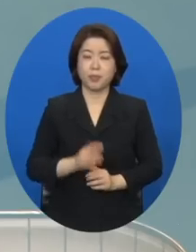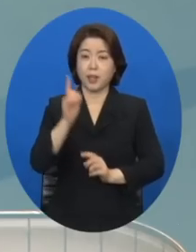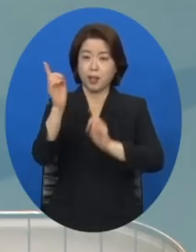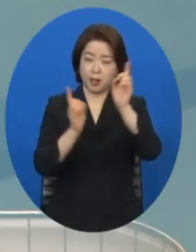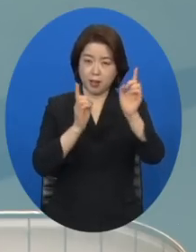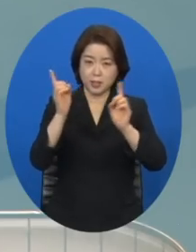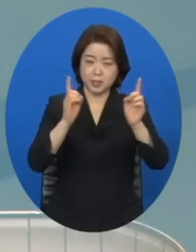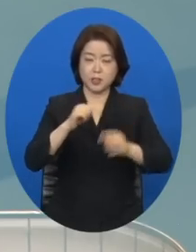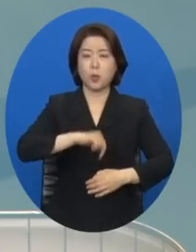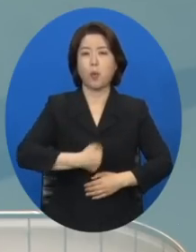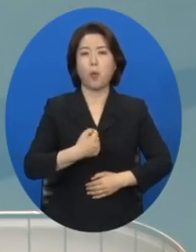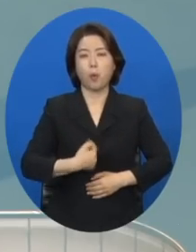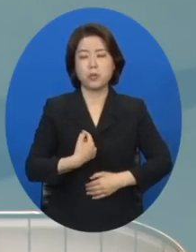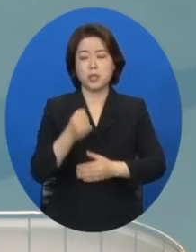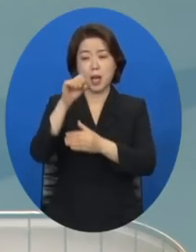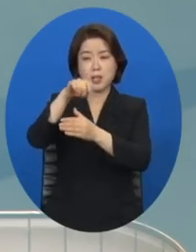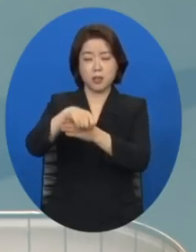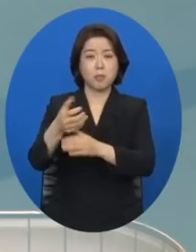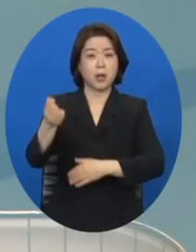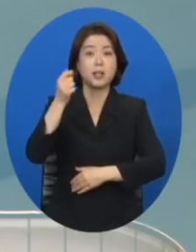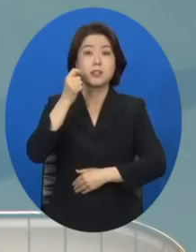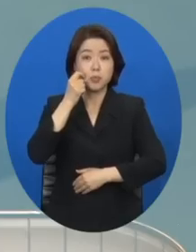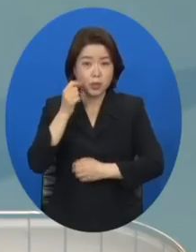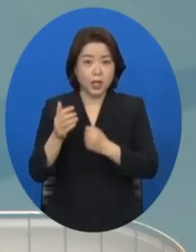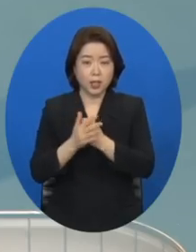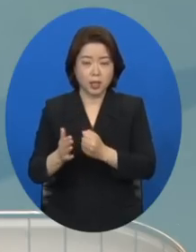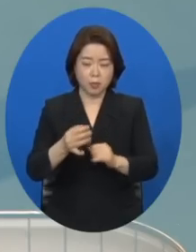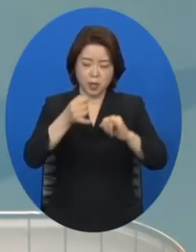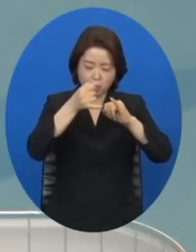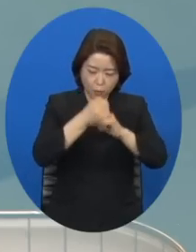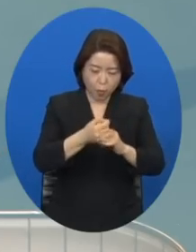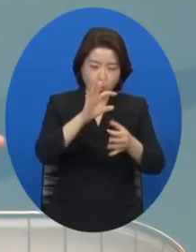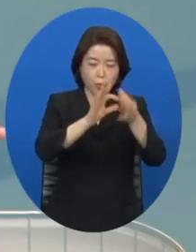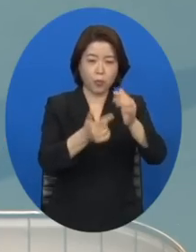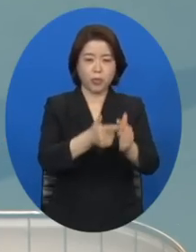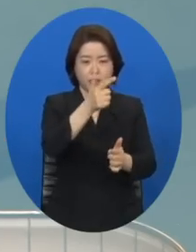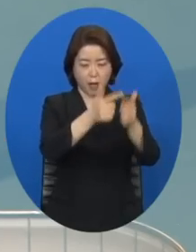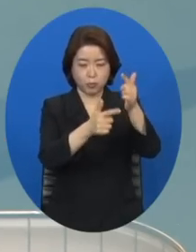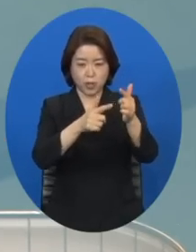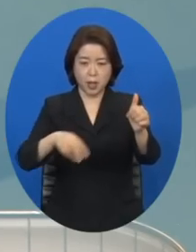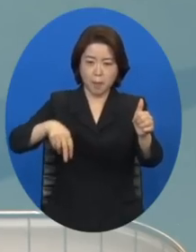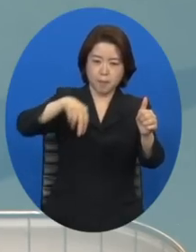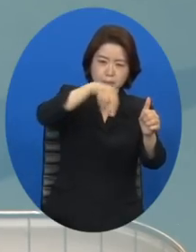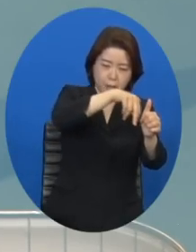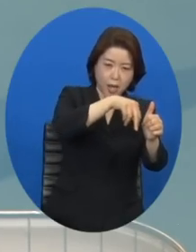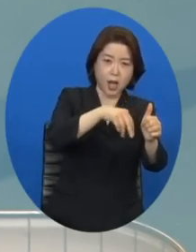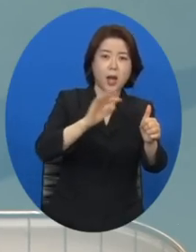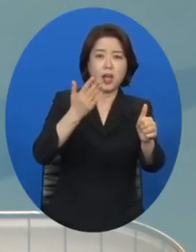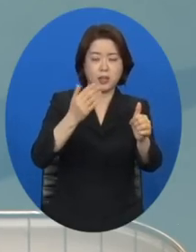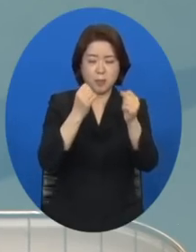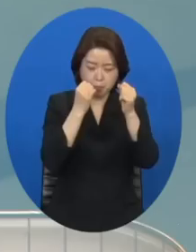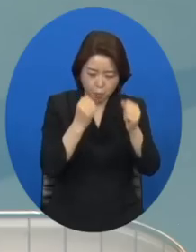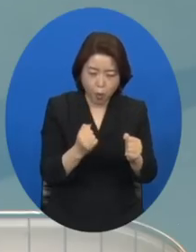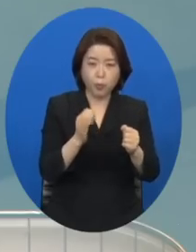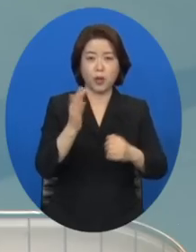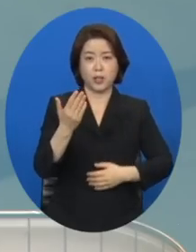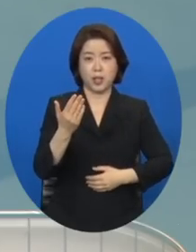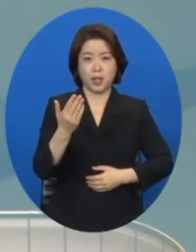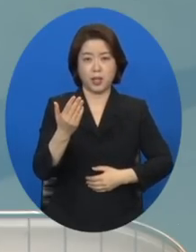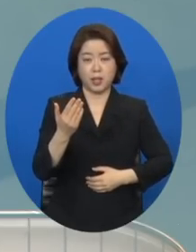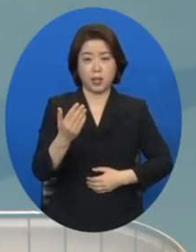가지는 스스로 열매를 맺을 수 없기 때문에 반드시 포도나무에 머물러 있어야 합니다이 머무르다는 단어가 오늘